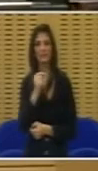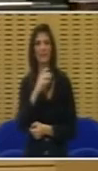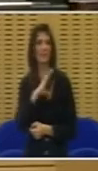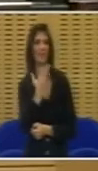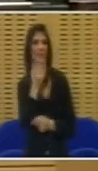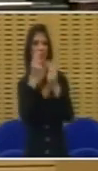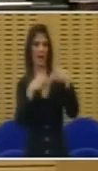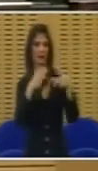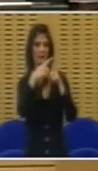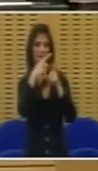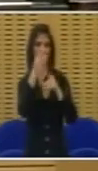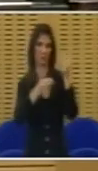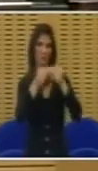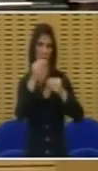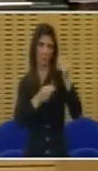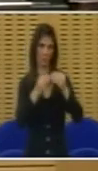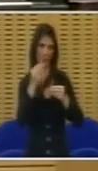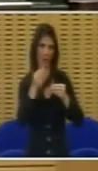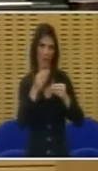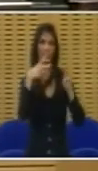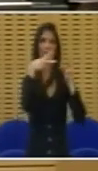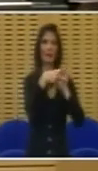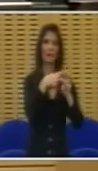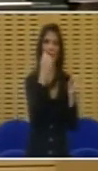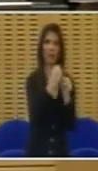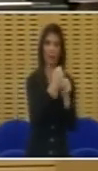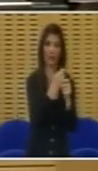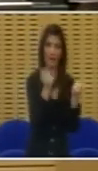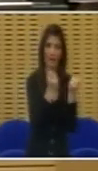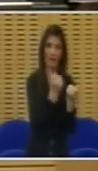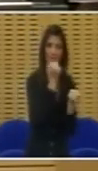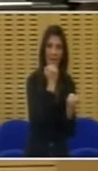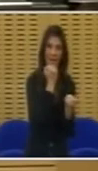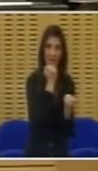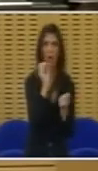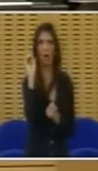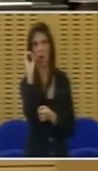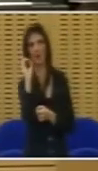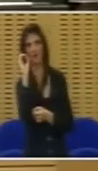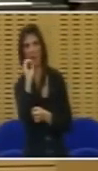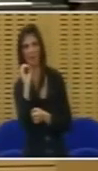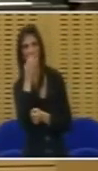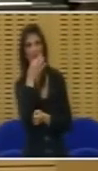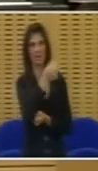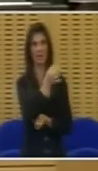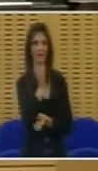οποίες ξέφευγαν από τις συνήθεις τραπεζικές πρακτικές, μοιράζοντας το χρήμα σε μια δράκα